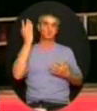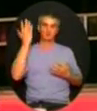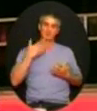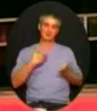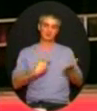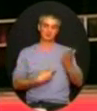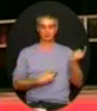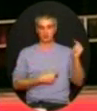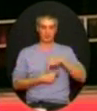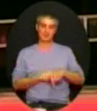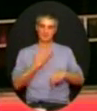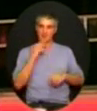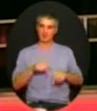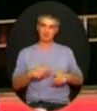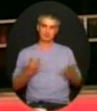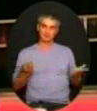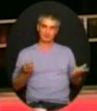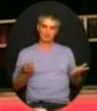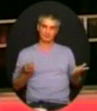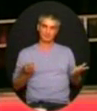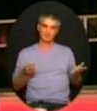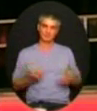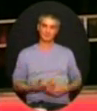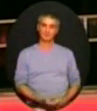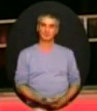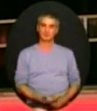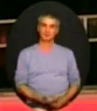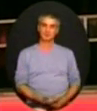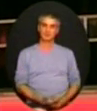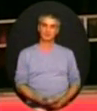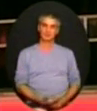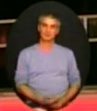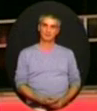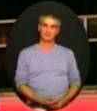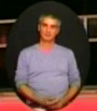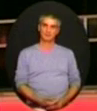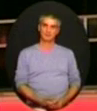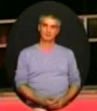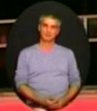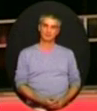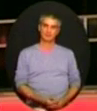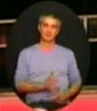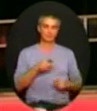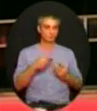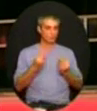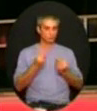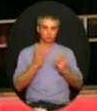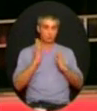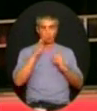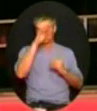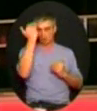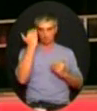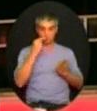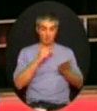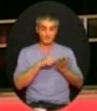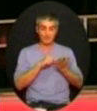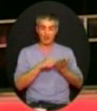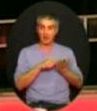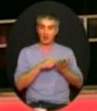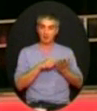ורצה שהיא תהיה כאן, שהיא תקבל כאן את המעמד. יש כאן משהו שהוא מאוד חמור, כי זה